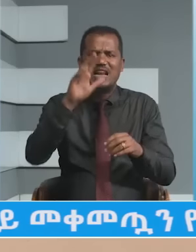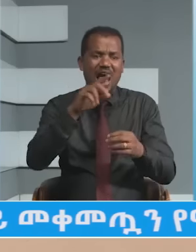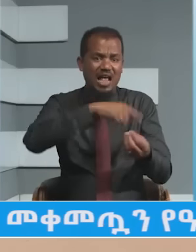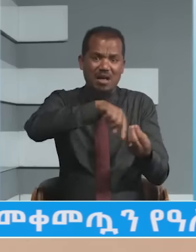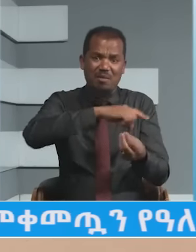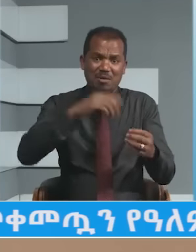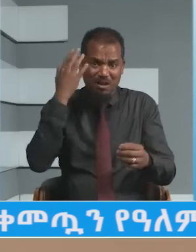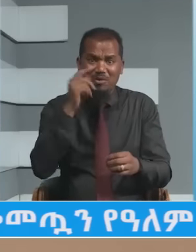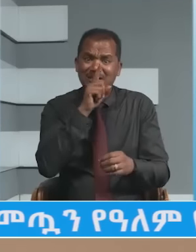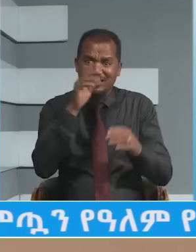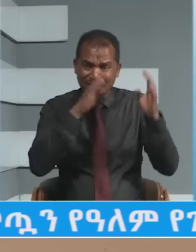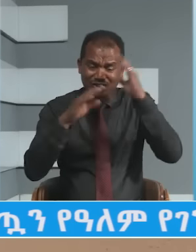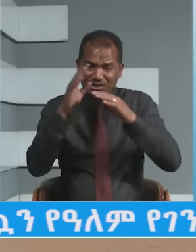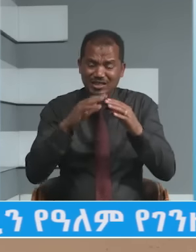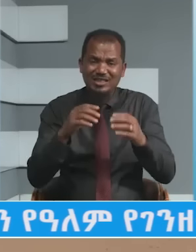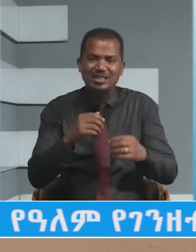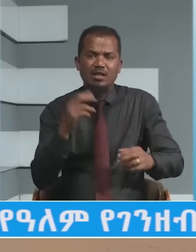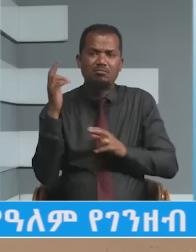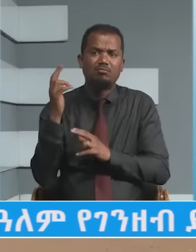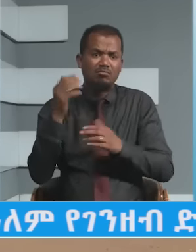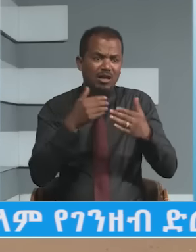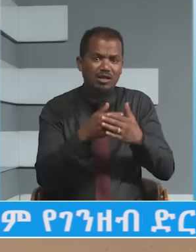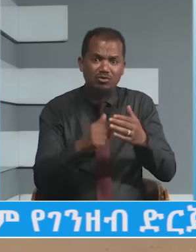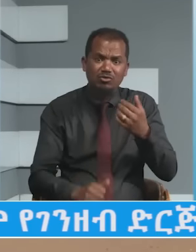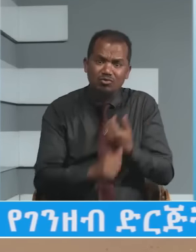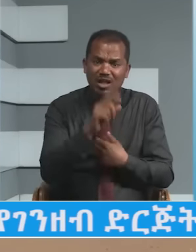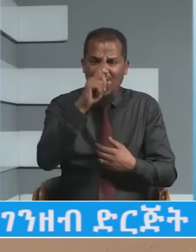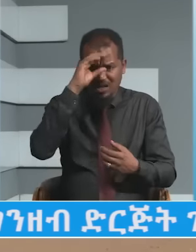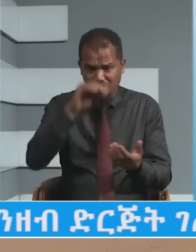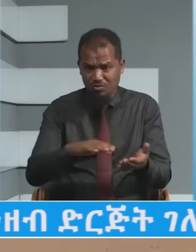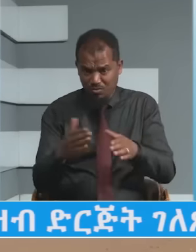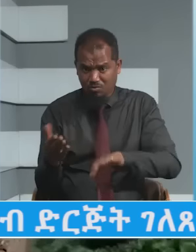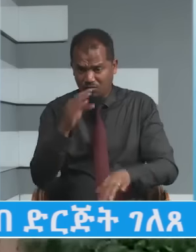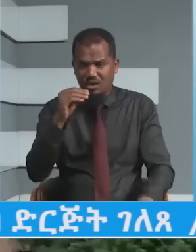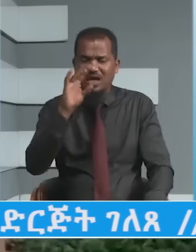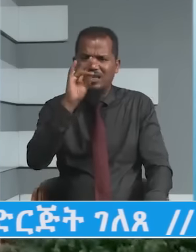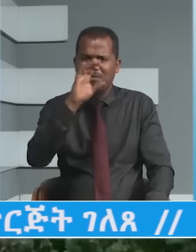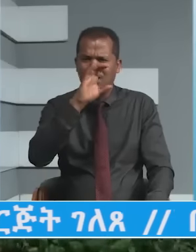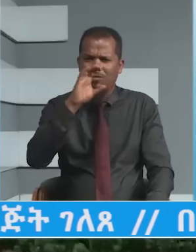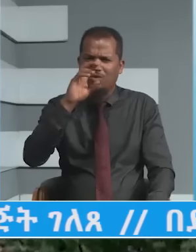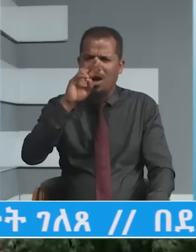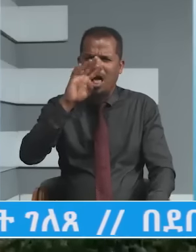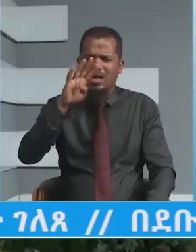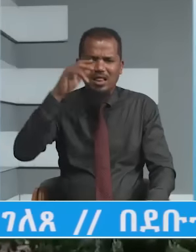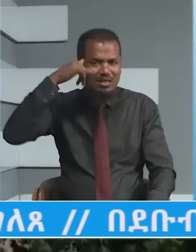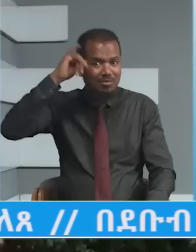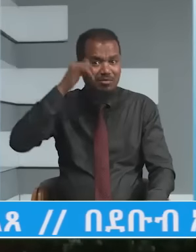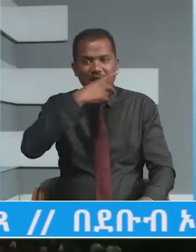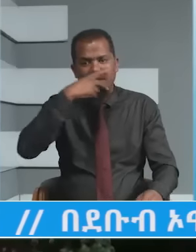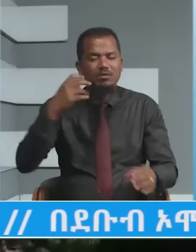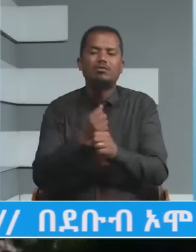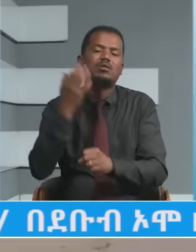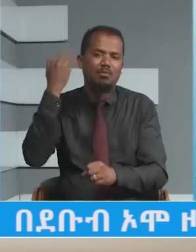አካባቢ በነበረው የጸጥታ ችግር ታጣቂዎች ባደረሱት ጥቃት የአንድ ሰው ህይወት ማለፉንና 724 ከብቶች ተዘርፈው